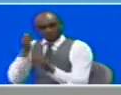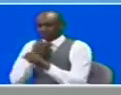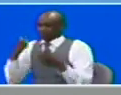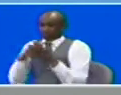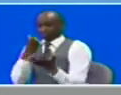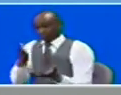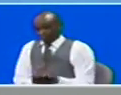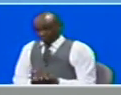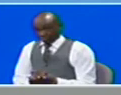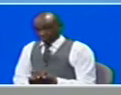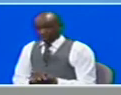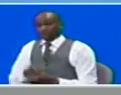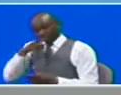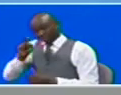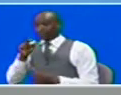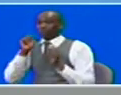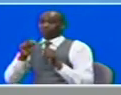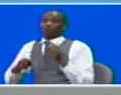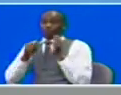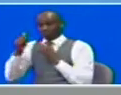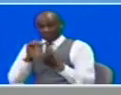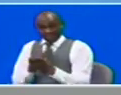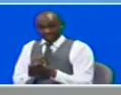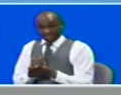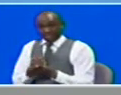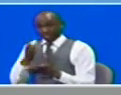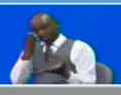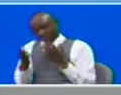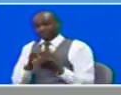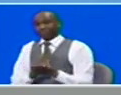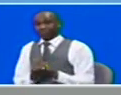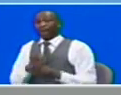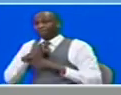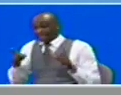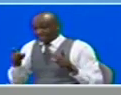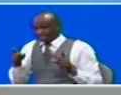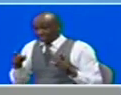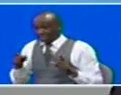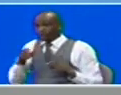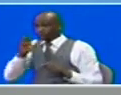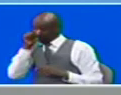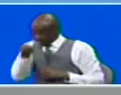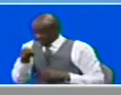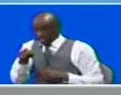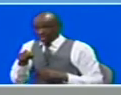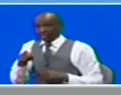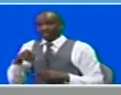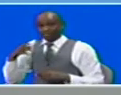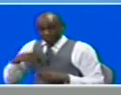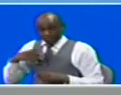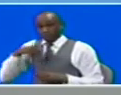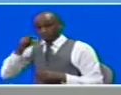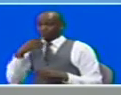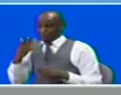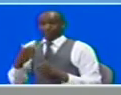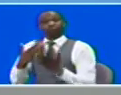kuwania cheo fulani kwa sababu ya either of those. Lakini baada ya hapo, kumbuka wanaenda watapeleka makaratasi